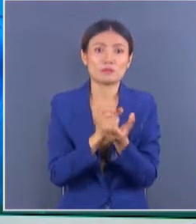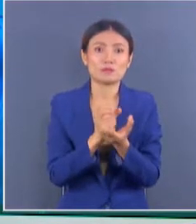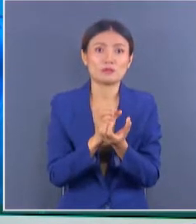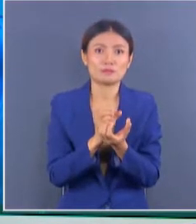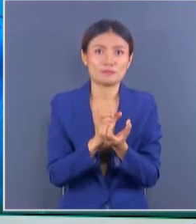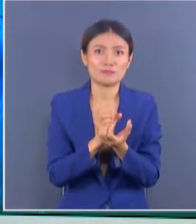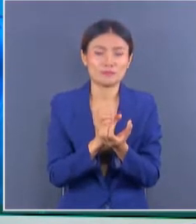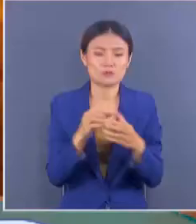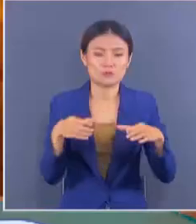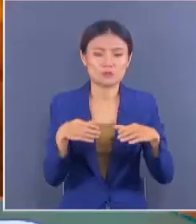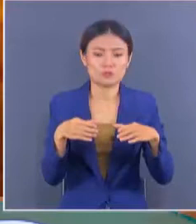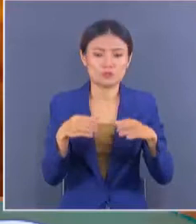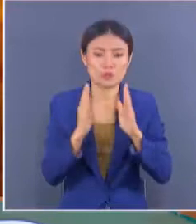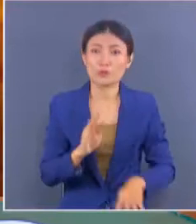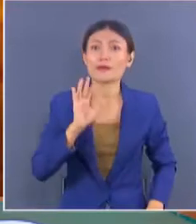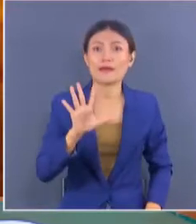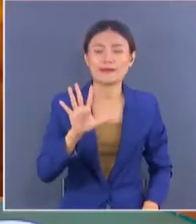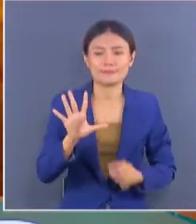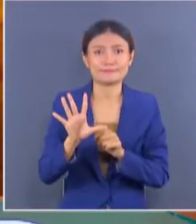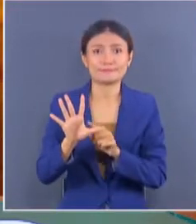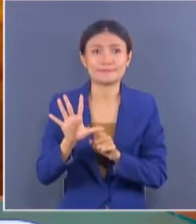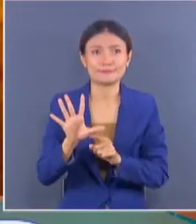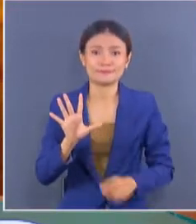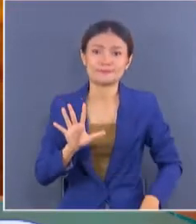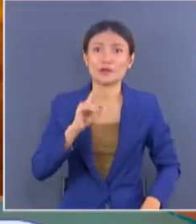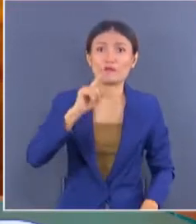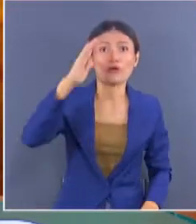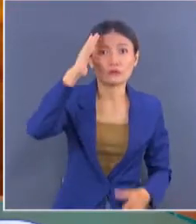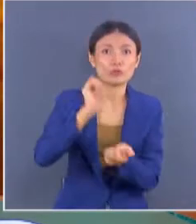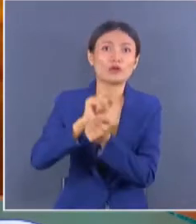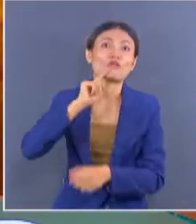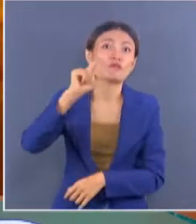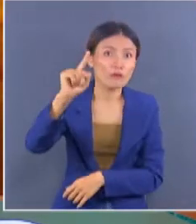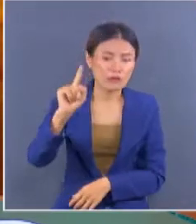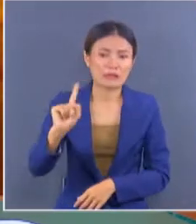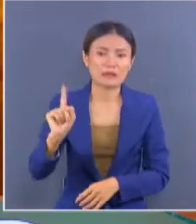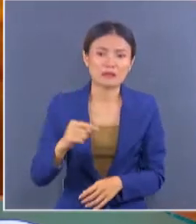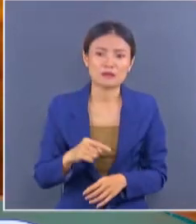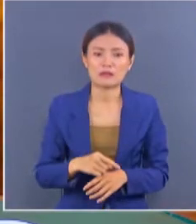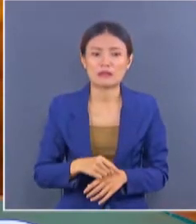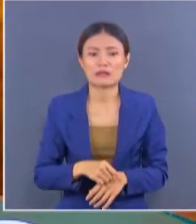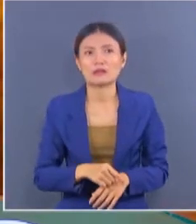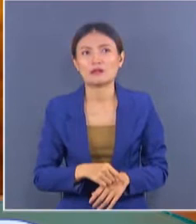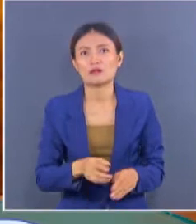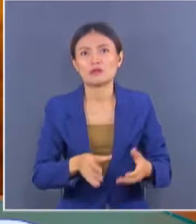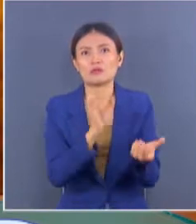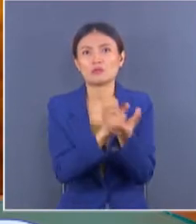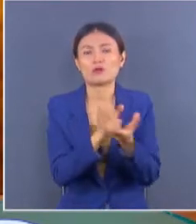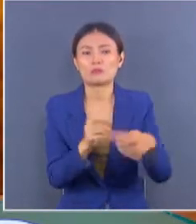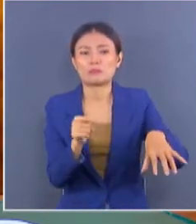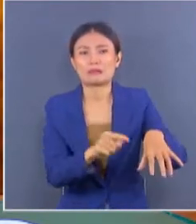เซียนพนัน5รายที่เข้าไปแจ้งความแล้วอ้างว่าถูกบ่อนเนี่ยอุ้มไป